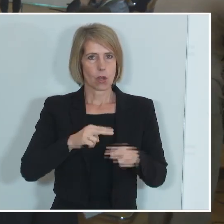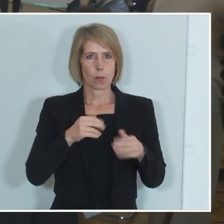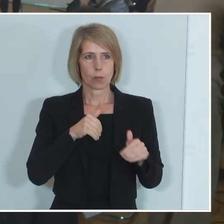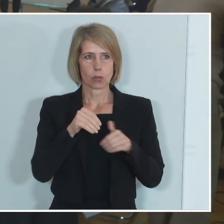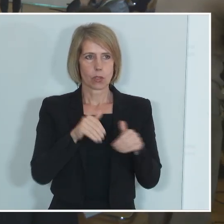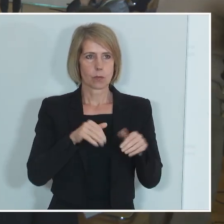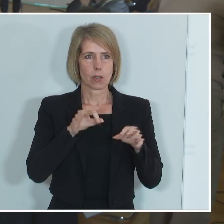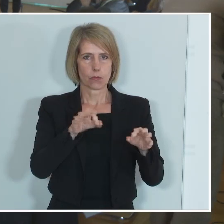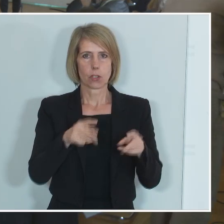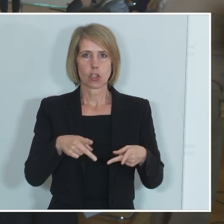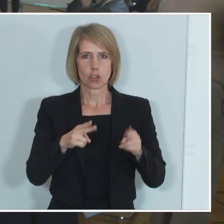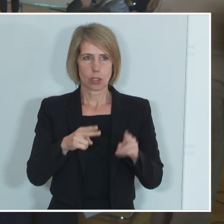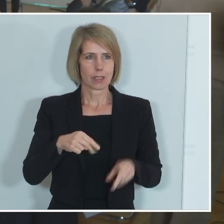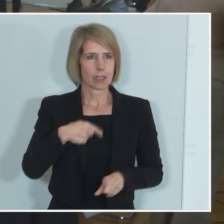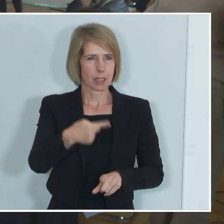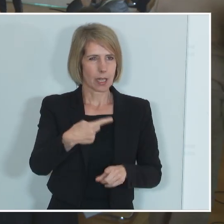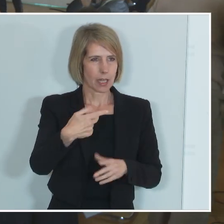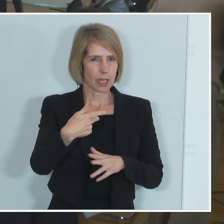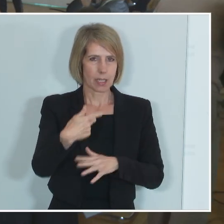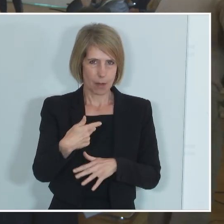die Schnitte nachher.